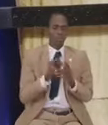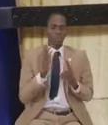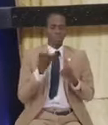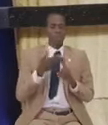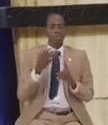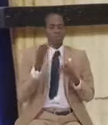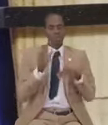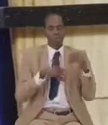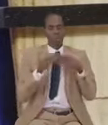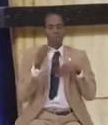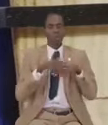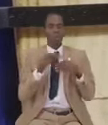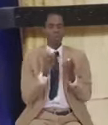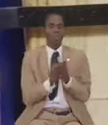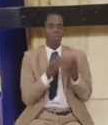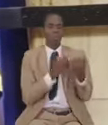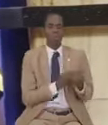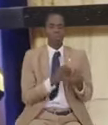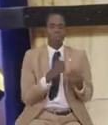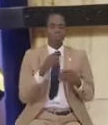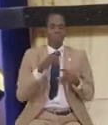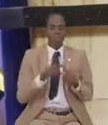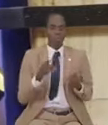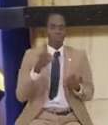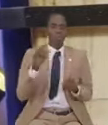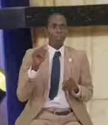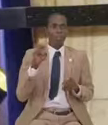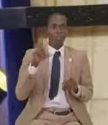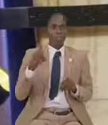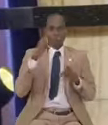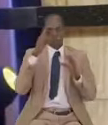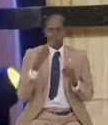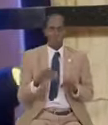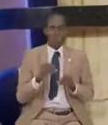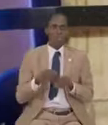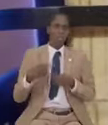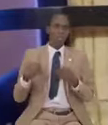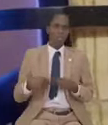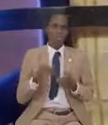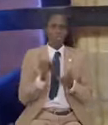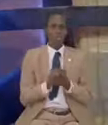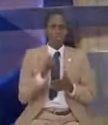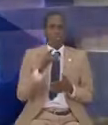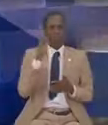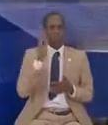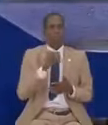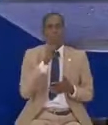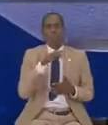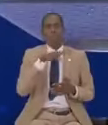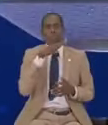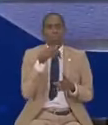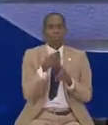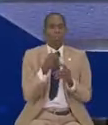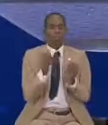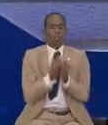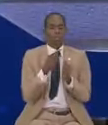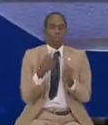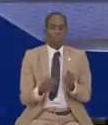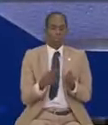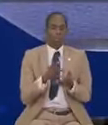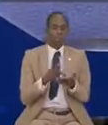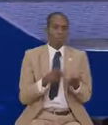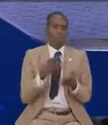mais c'est à dire que Daniel résolu de ne pas se souiller par les mains du roi et